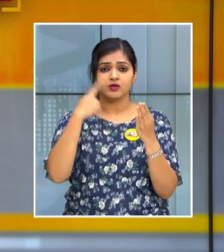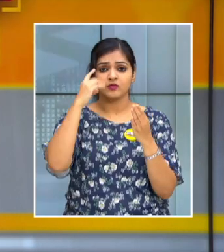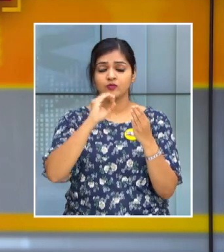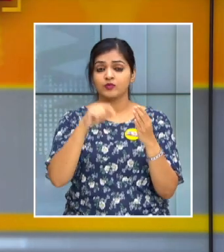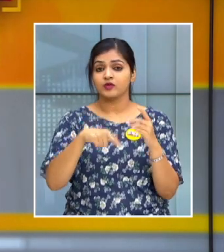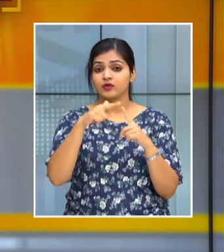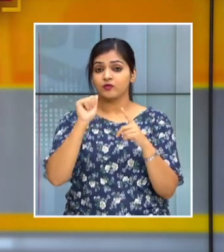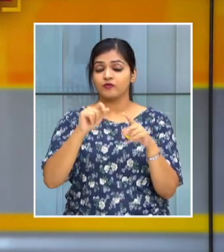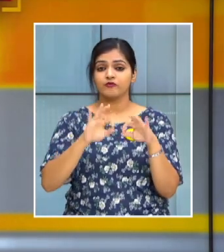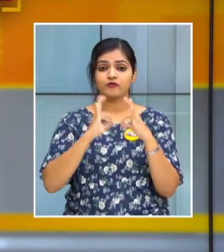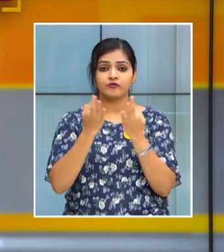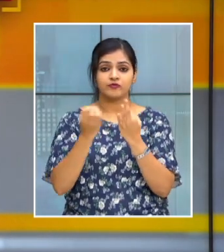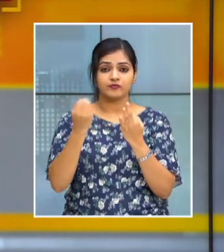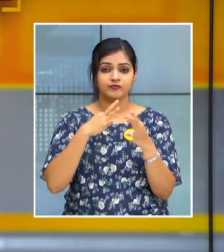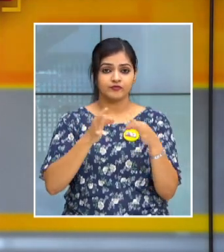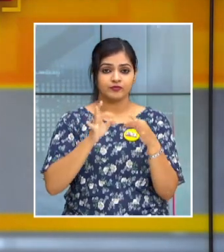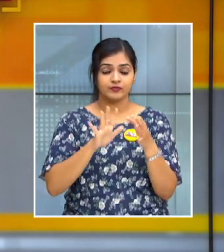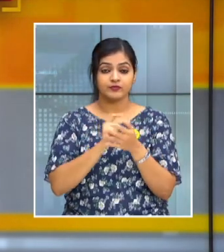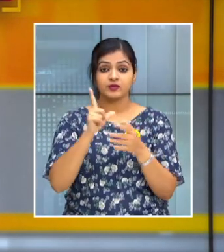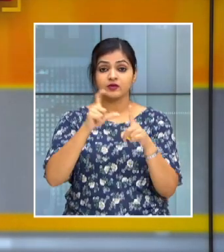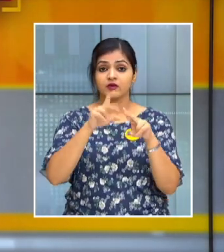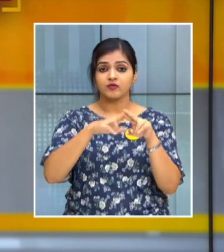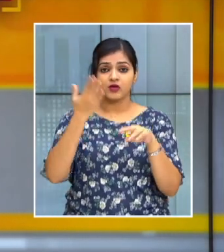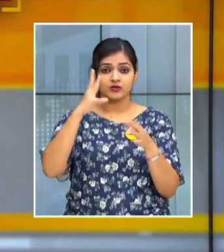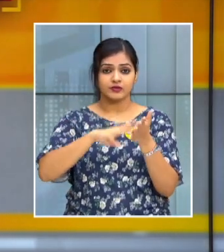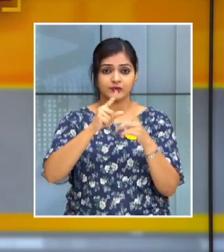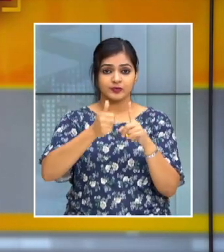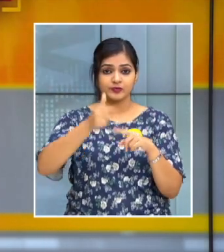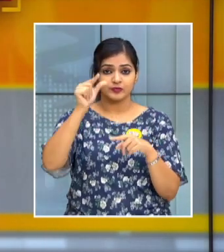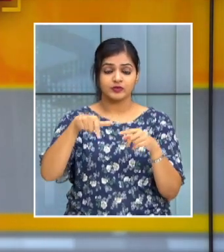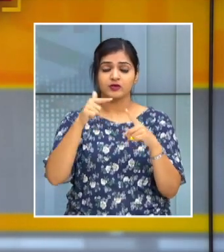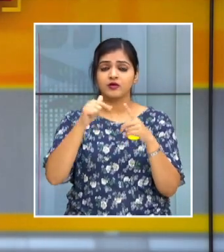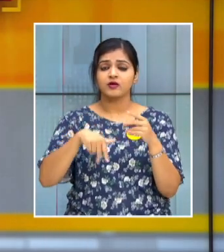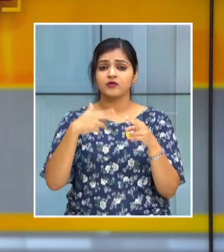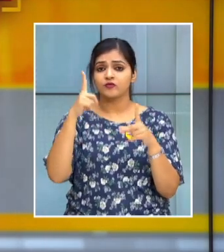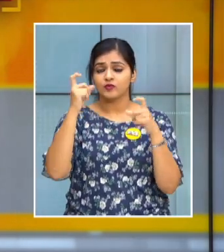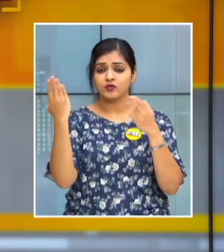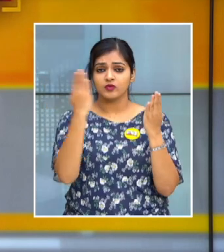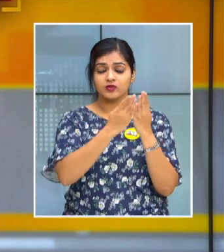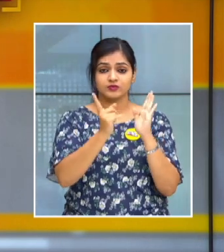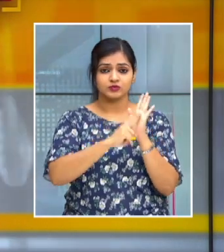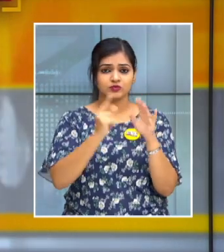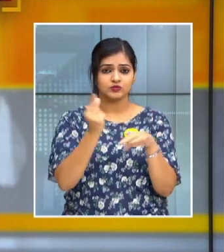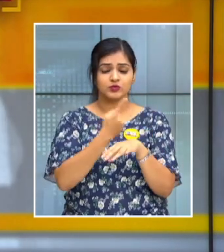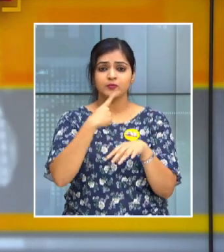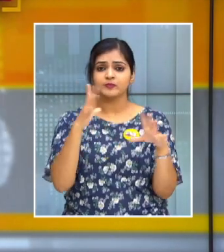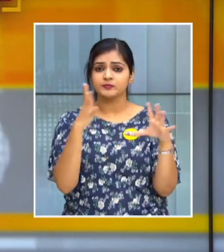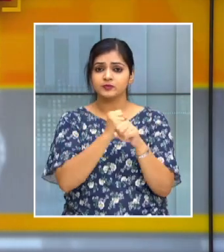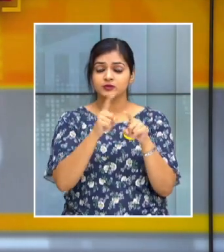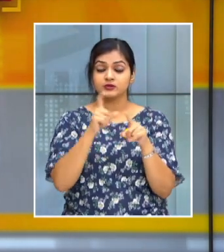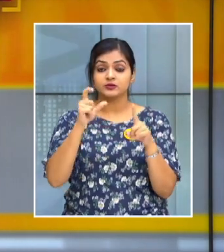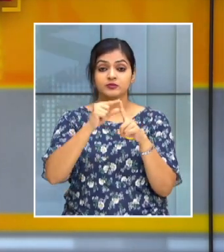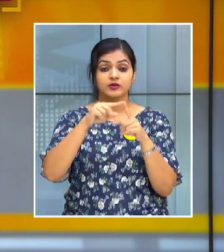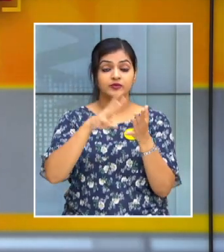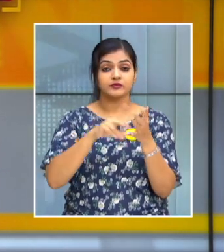ഇന്നസെന്റിന്റെ കുടുംബം വ്യക്തമാക്കിയിരുന്നു. LDFന്റെ മുൻ MP ആയ ഇന്നസെന്റിന്റെ ചിത്രം അനുമതിയില്ലാതെ പ്രചാരണത്തിന് ഉപയോഗിച്ചതിനെതിരെ CPM ജില്ലാ കളക്ടർക്ക് പരാതിയും